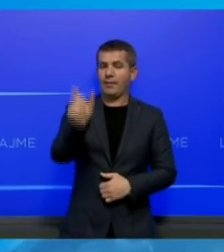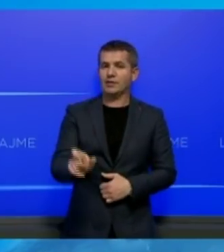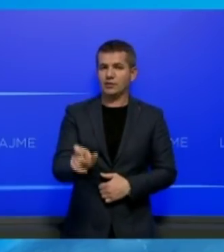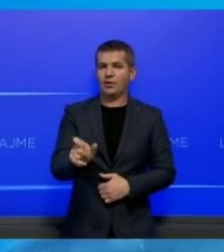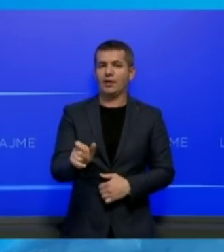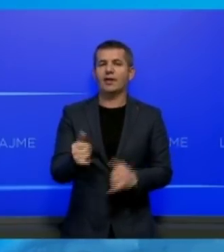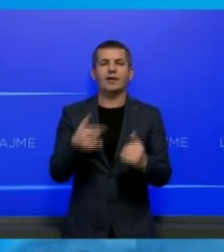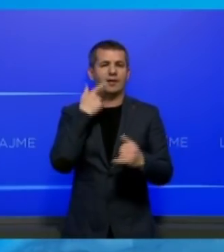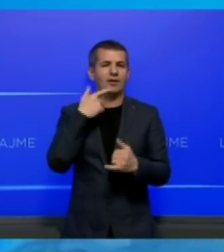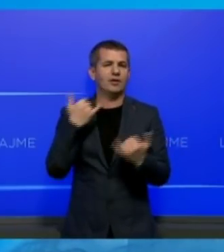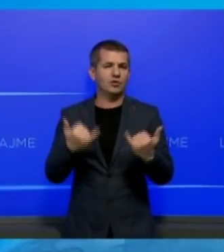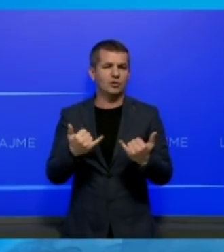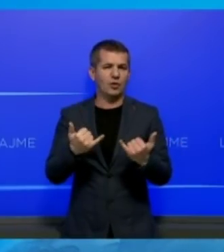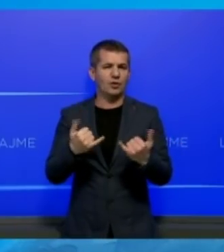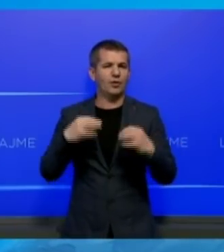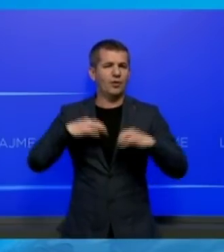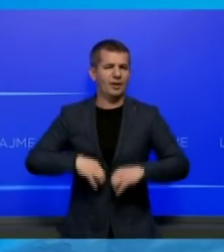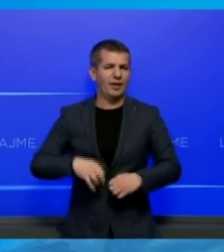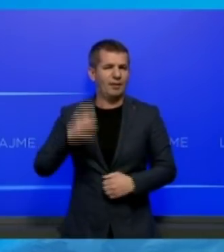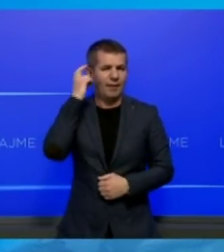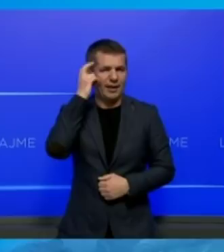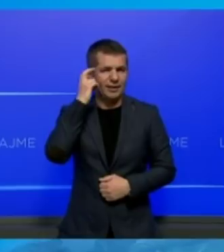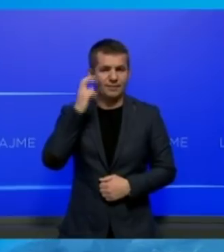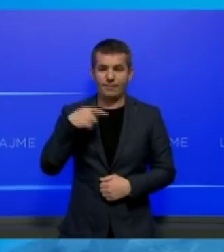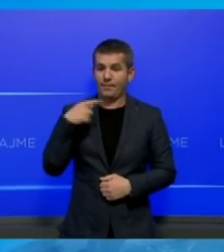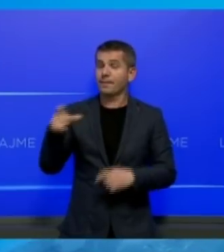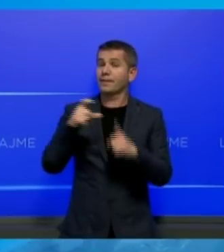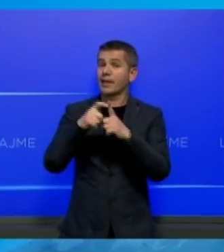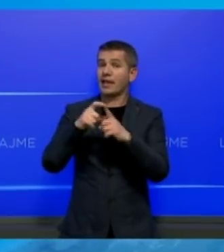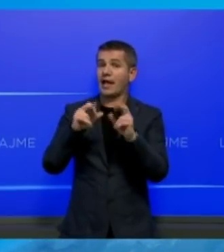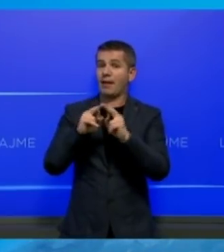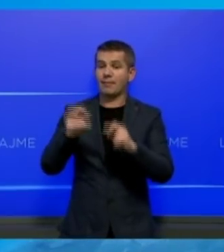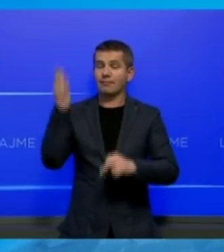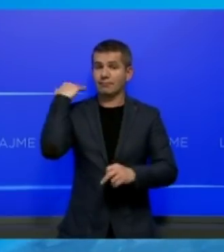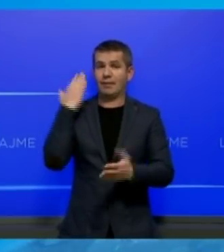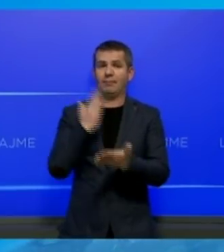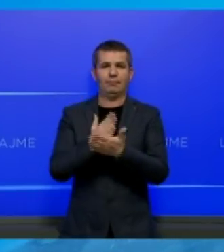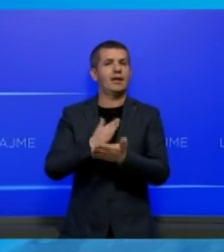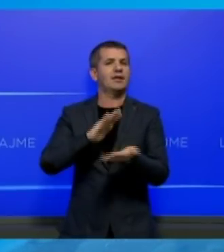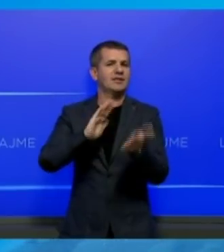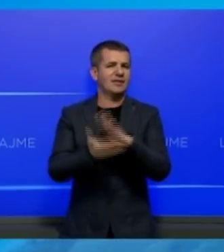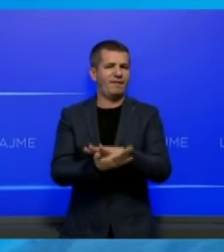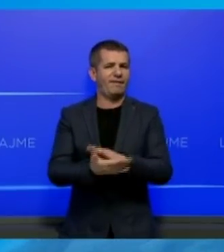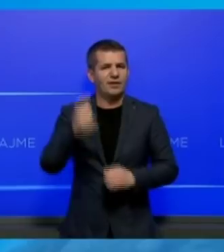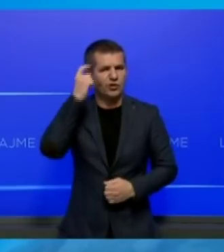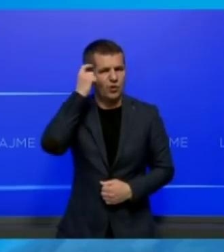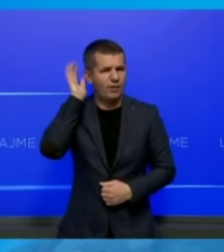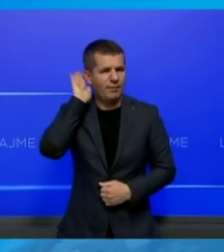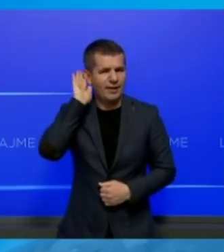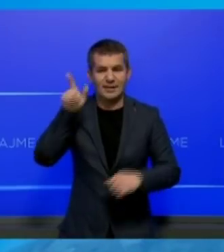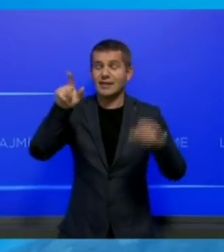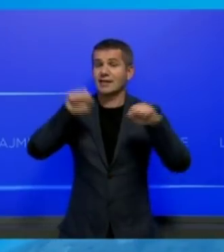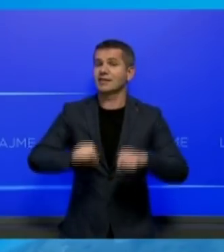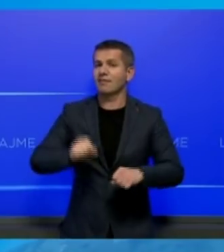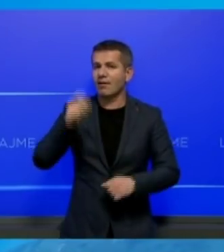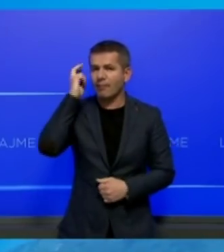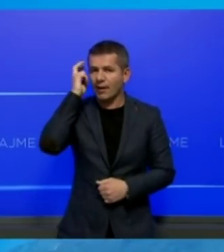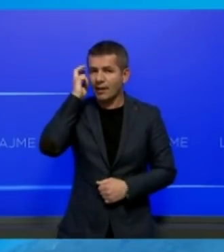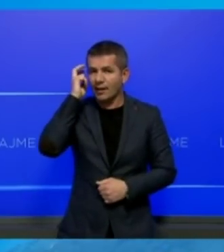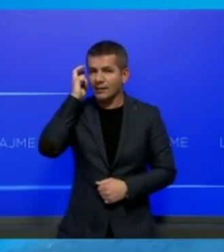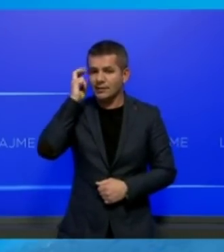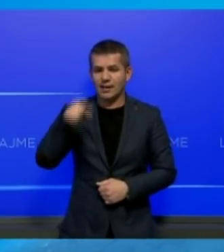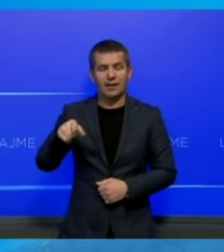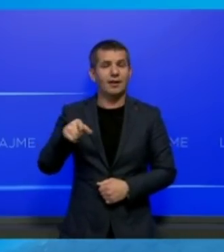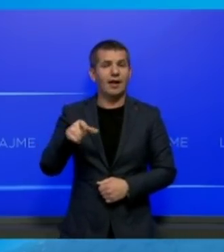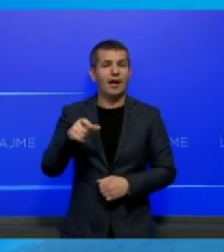në deklaratën e Djukanovicit. Kujtojmë se Abazovic ishte zëvendës kryeministër në qeverinë e deritashme. Abazovic po ashtu ka thënë se